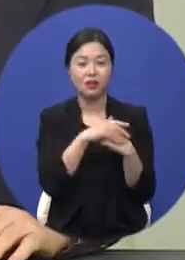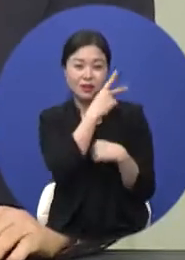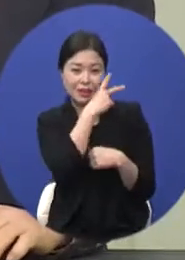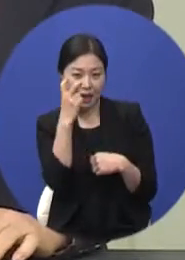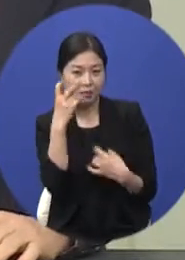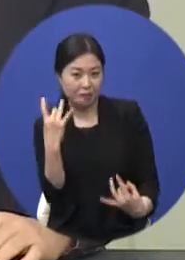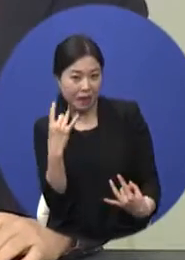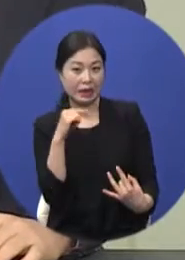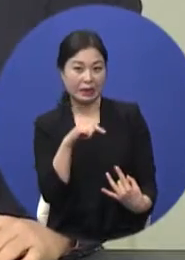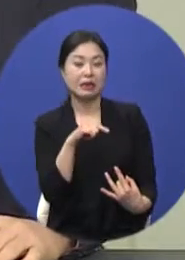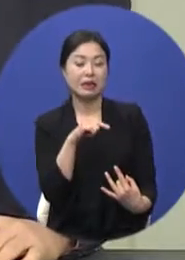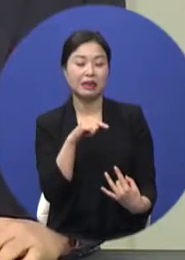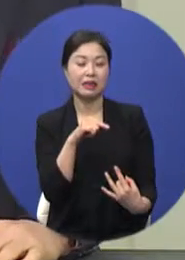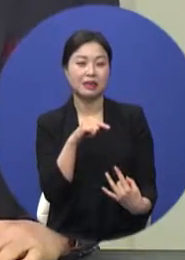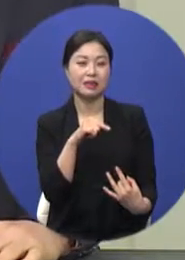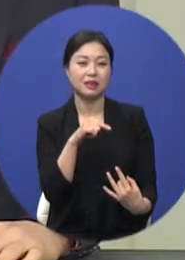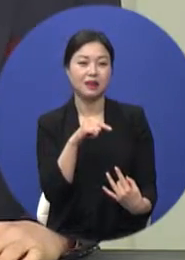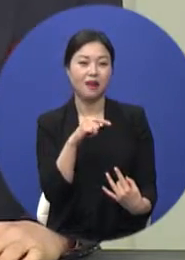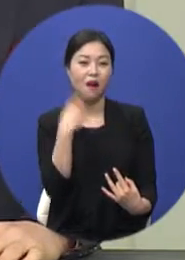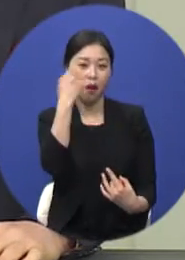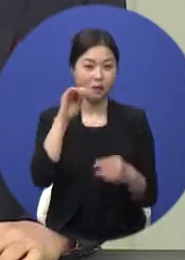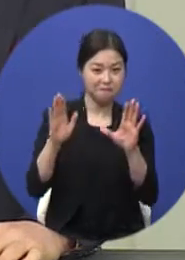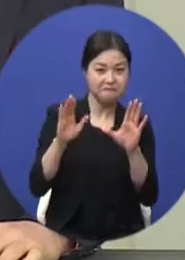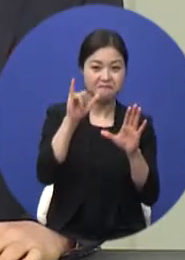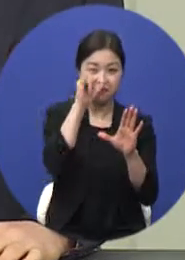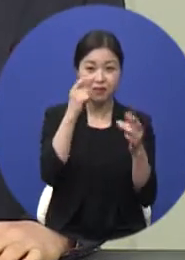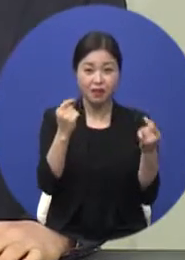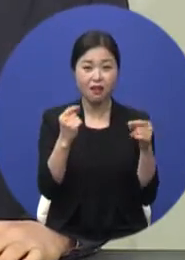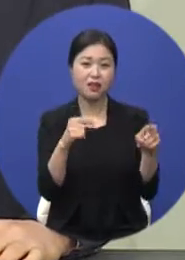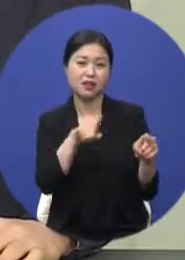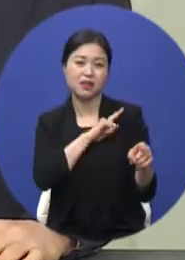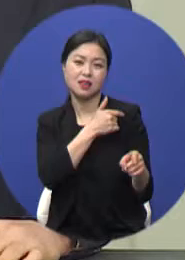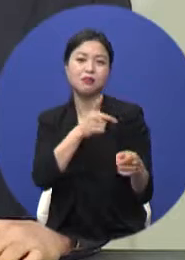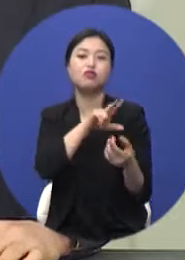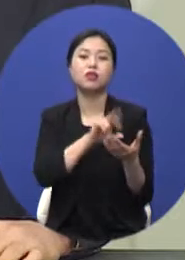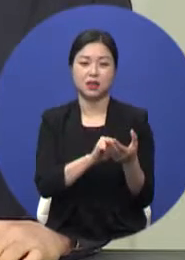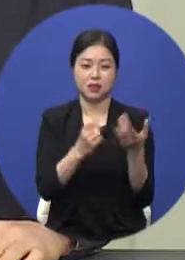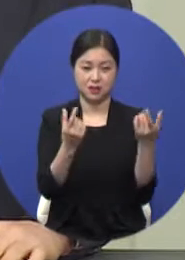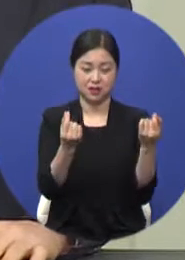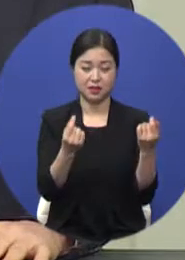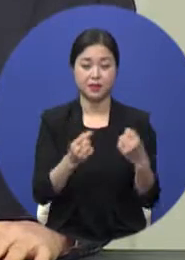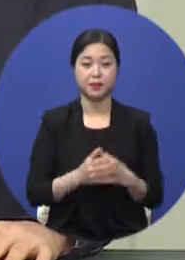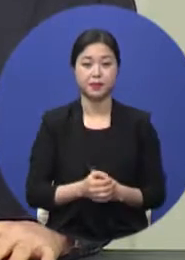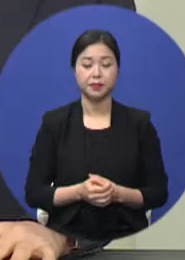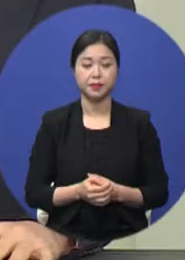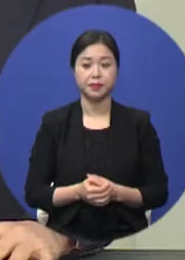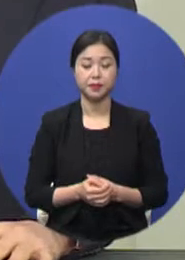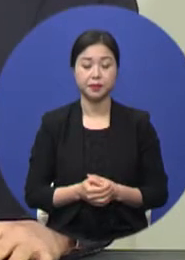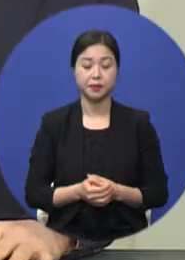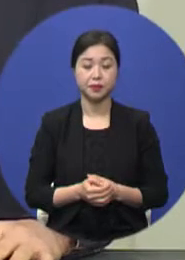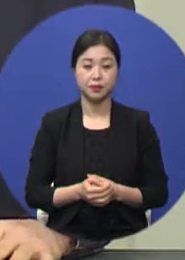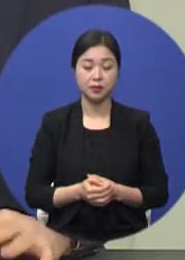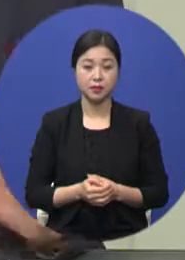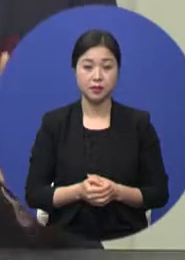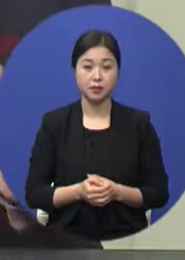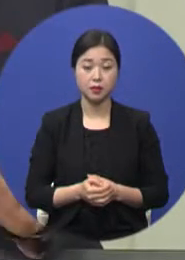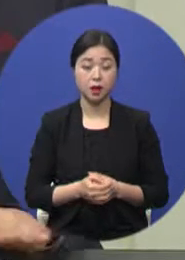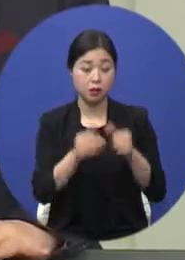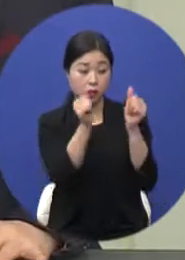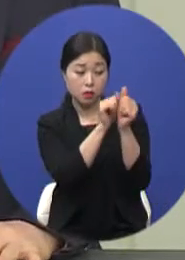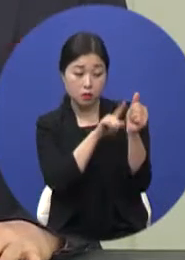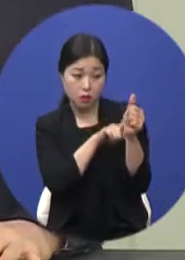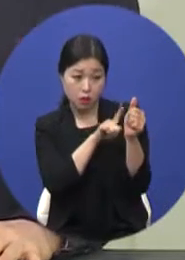자는 척하는 거죠. 예. 그런 경우가 가장 큰 문제가 되는 게 남성 갱년기의 그 특징입니다. 근데 그래서